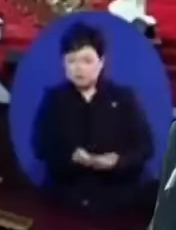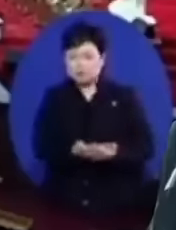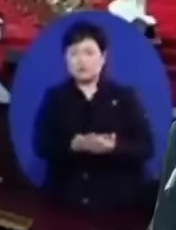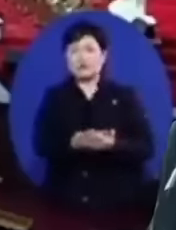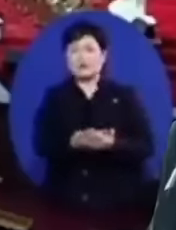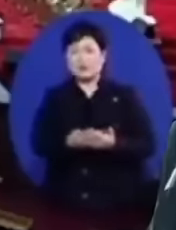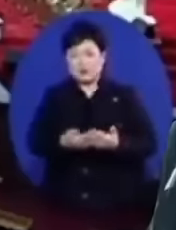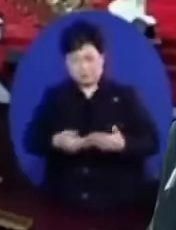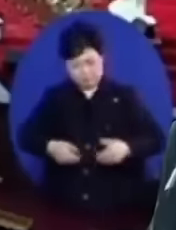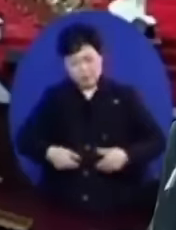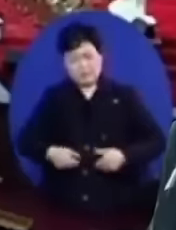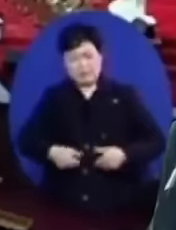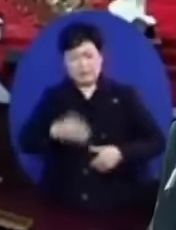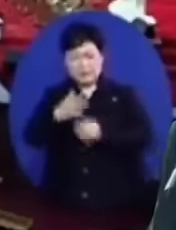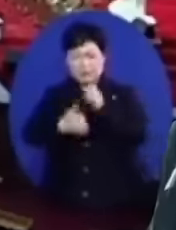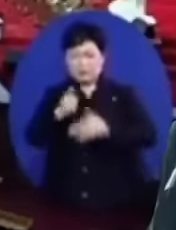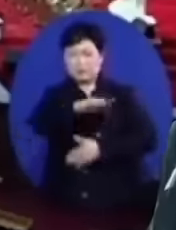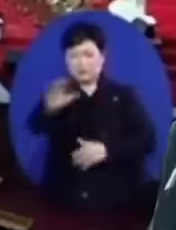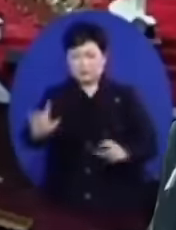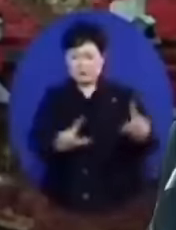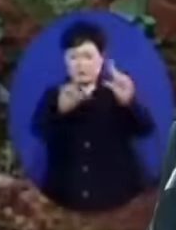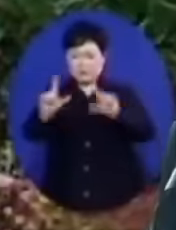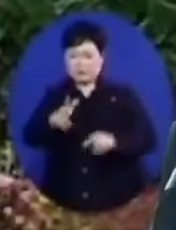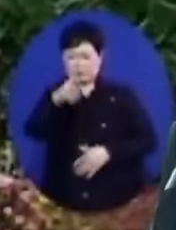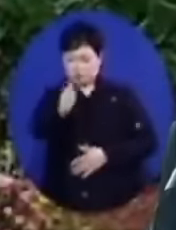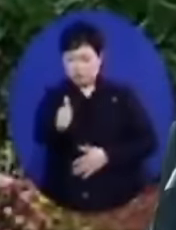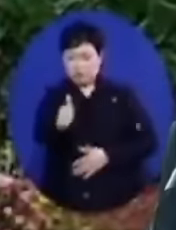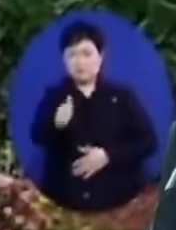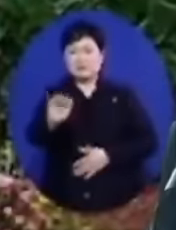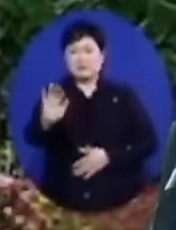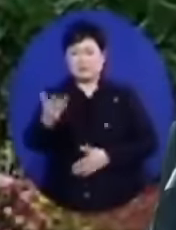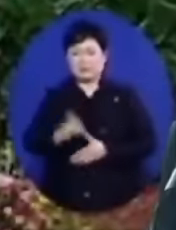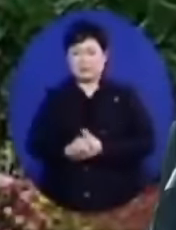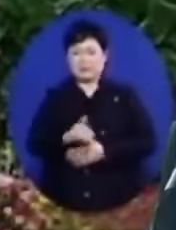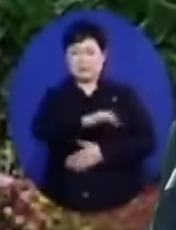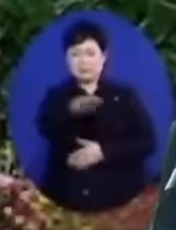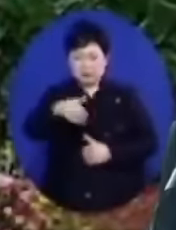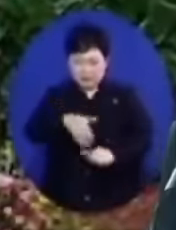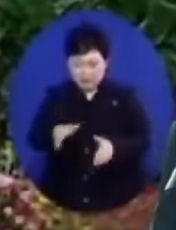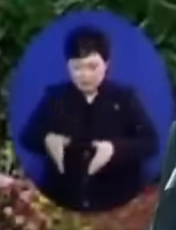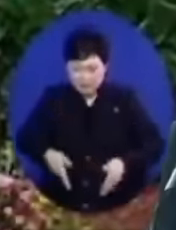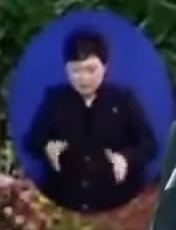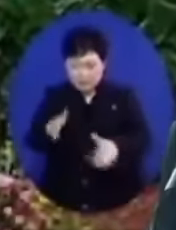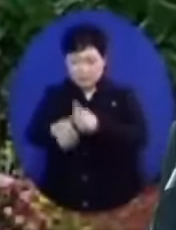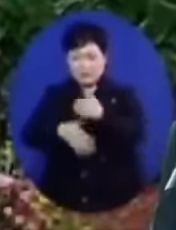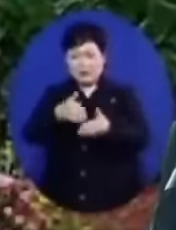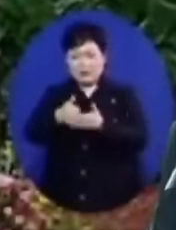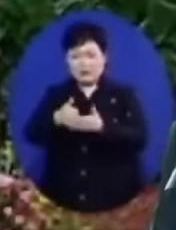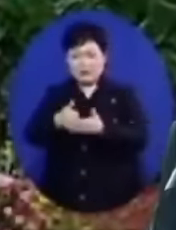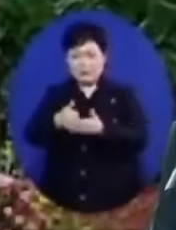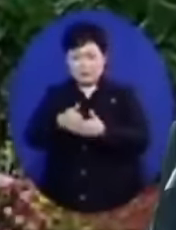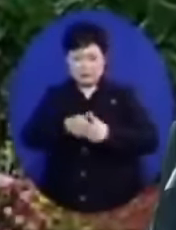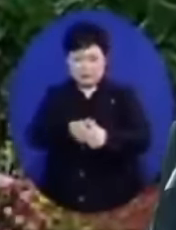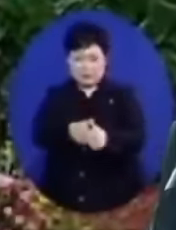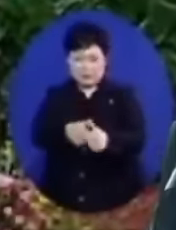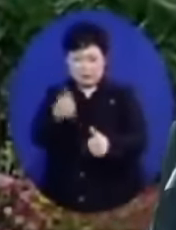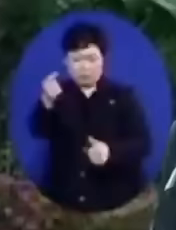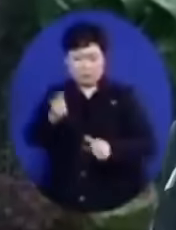것입니다. 하나님은 우리들의 삶의 주인이십니다. 우리가 가는 길에 하나님이 따라오는 것이